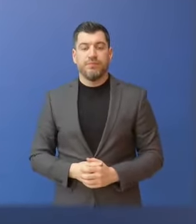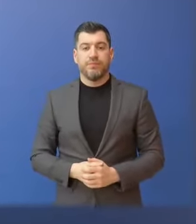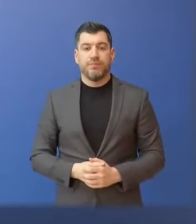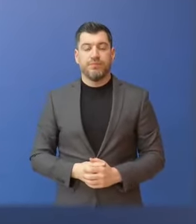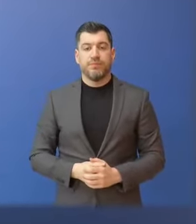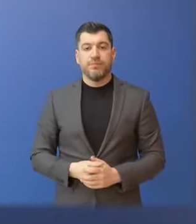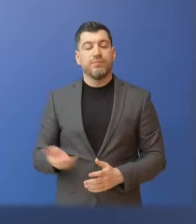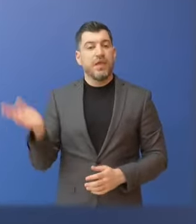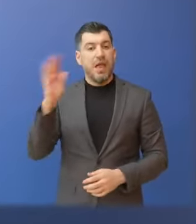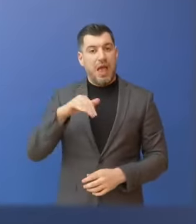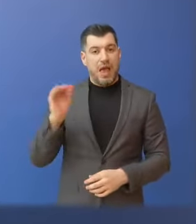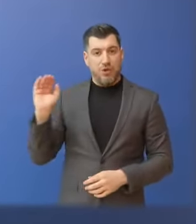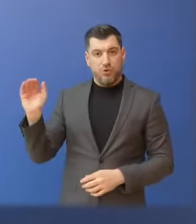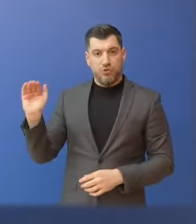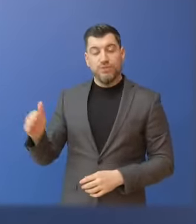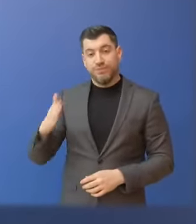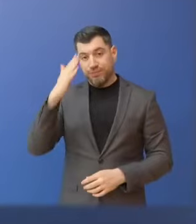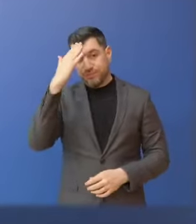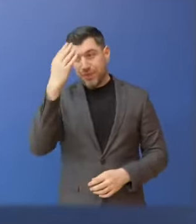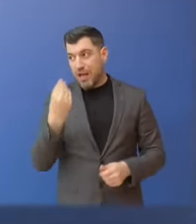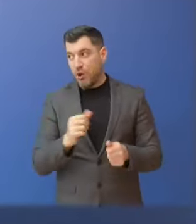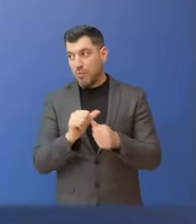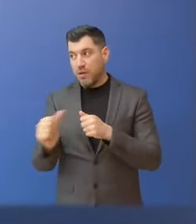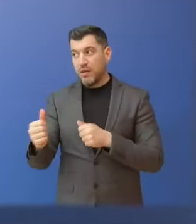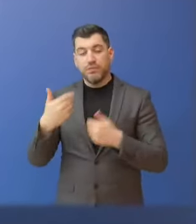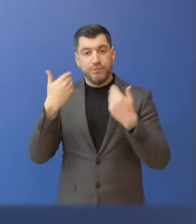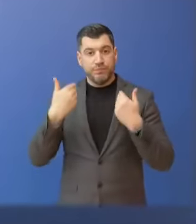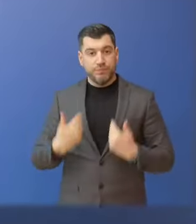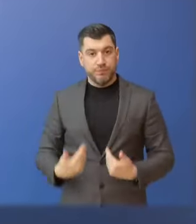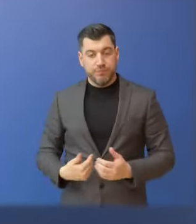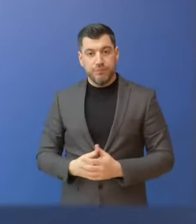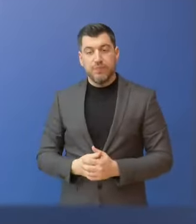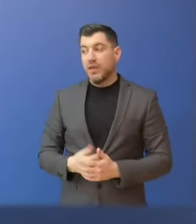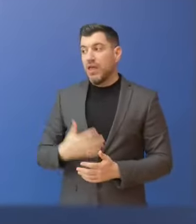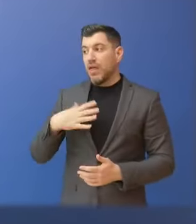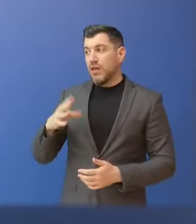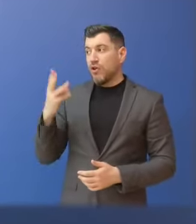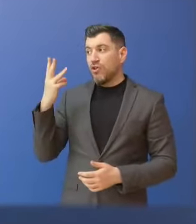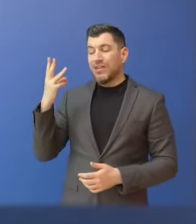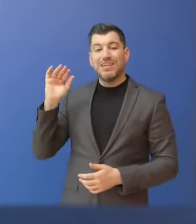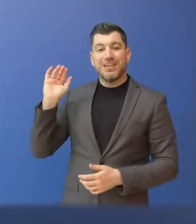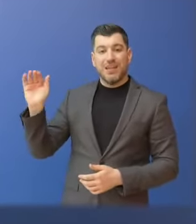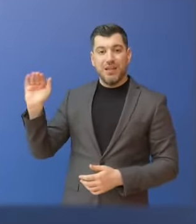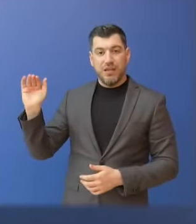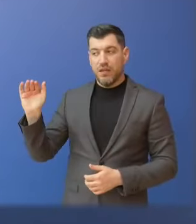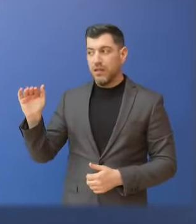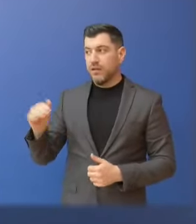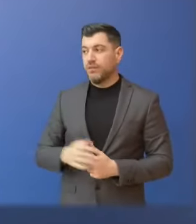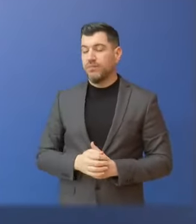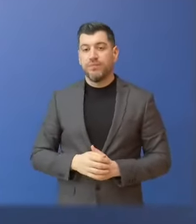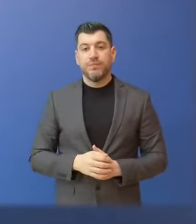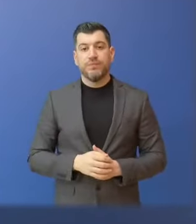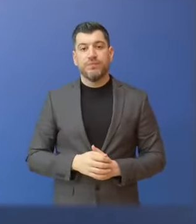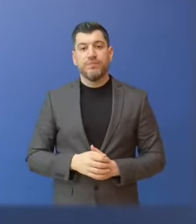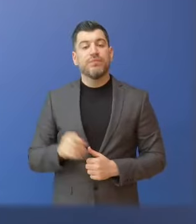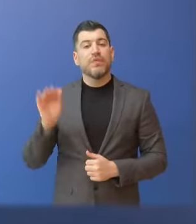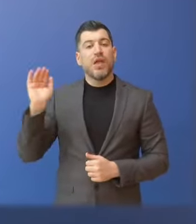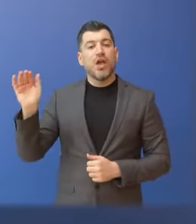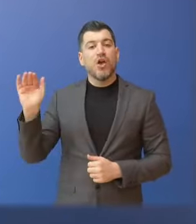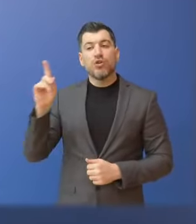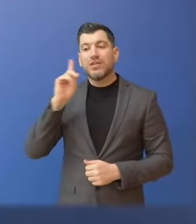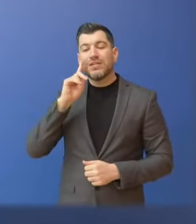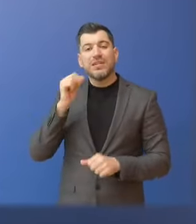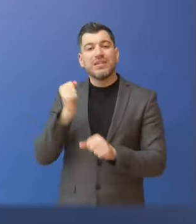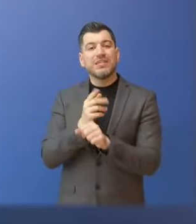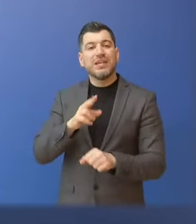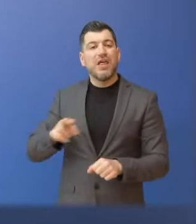καλημέρα καλό μήνα και από μένα θέλω να σας κάνω τρεις ερωτήσεις ε στη συνέχεια της ερώτησης της συναδέλφου για τα για